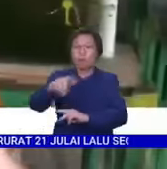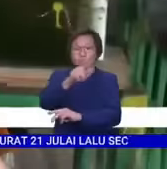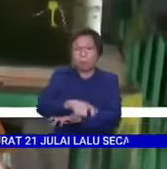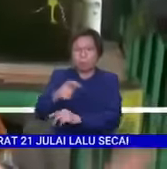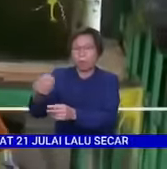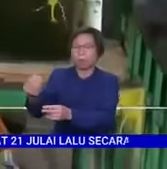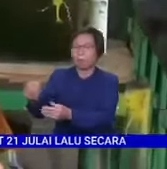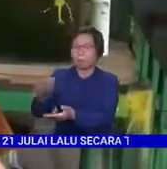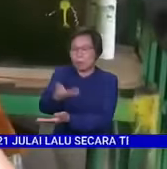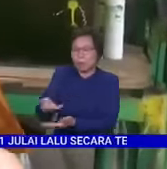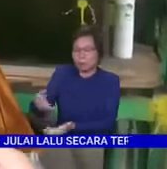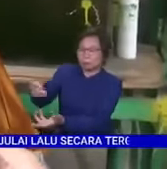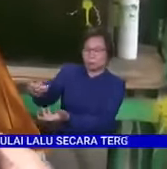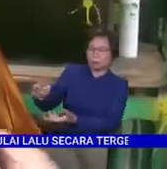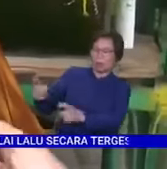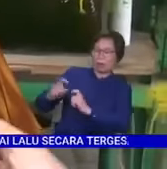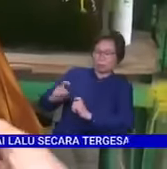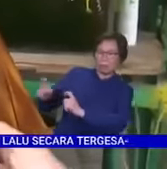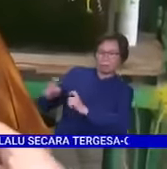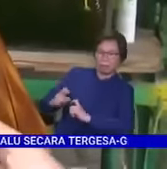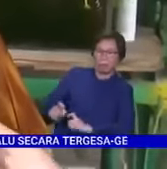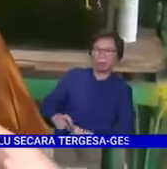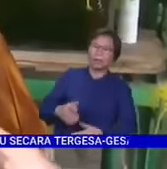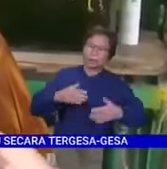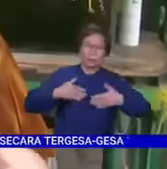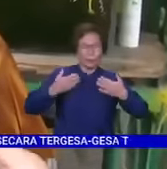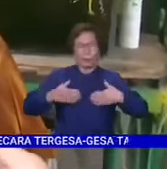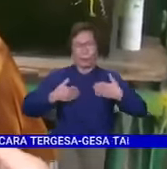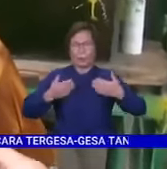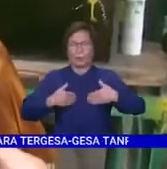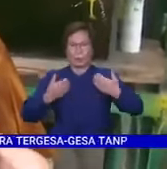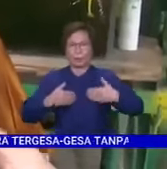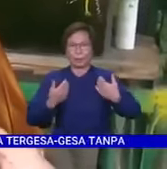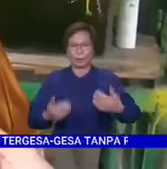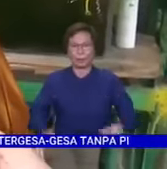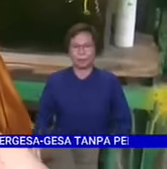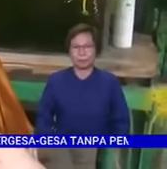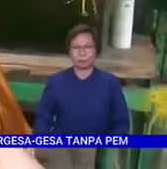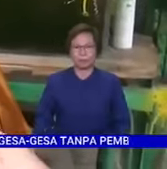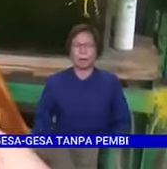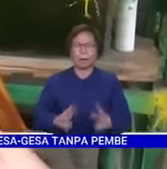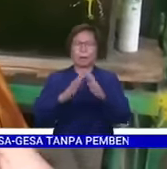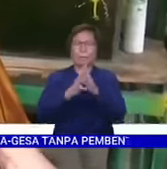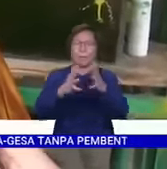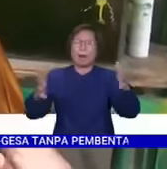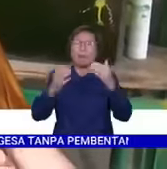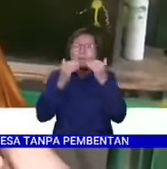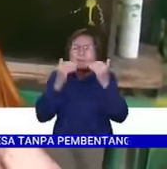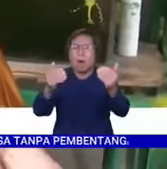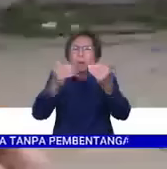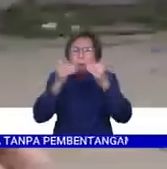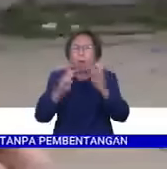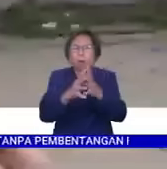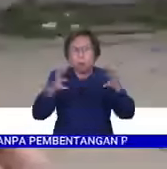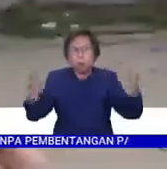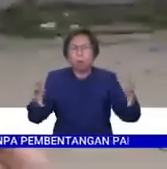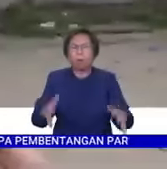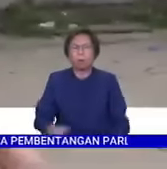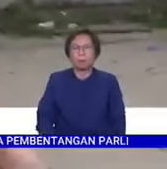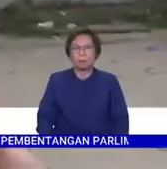pagi Suke tak dapat banyak para pemirsa suka suka suka hanya Terima kasih